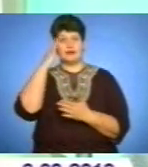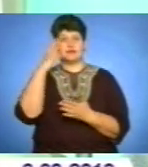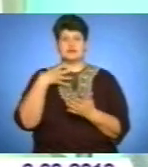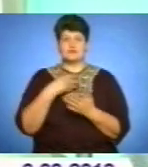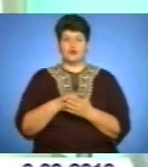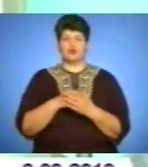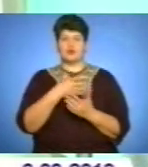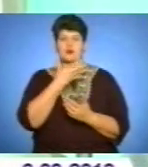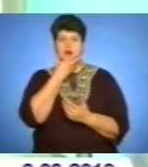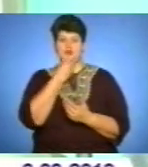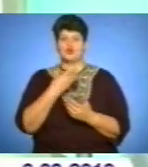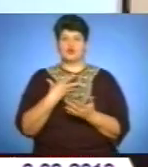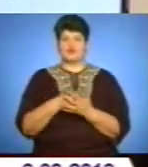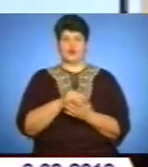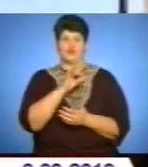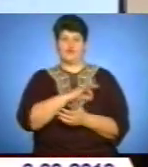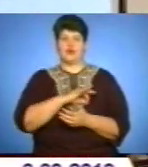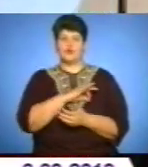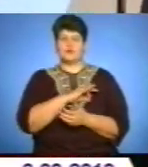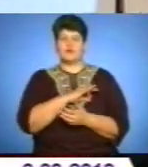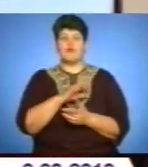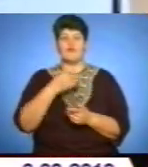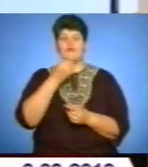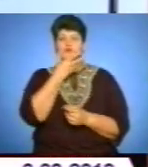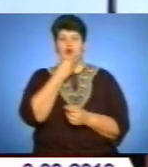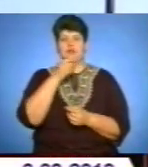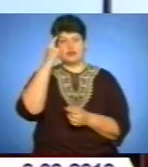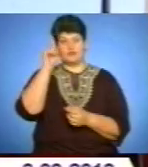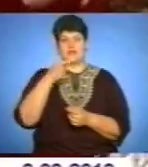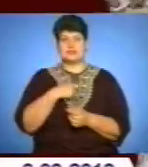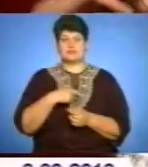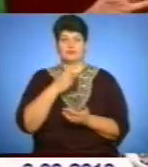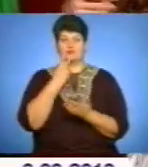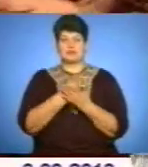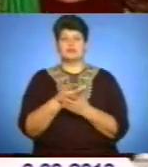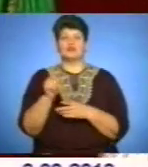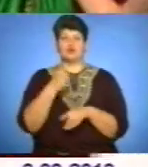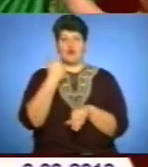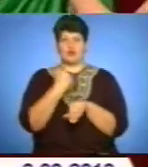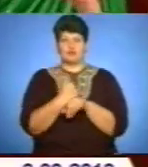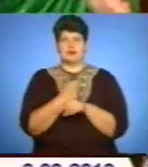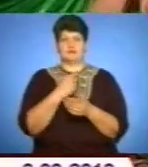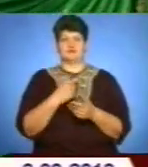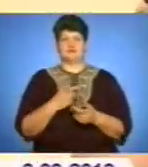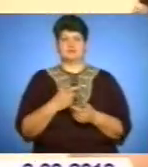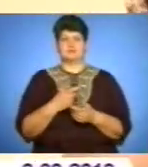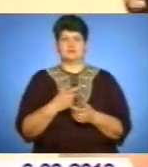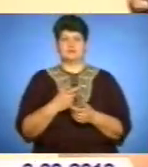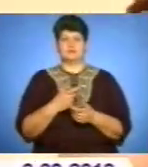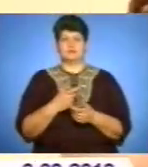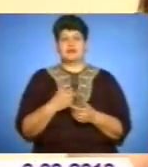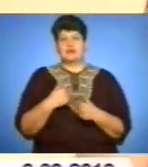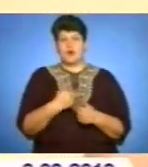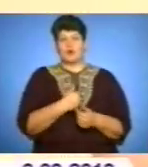свою вихованість, свою чарівність. Врода та вміння себе представити – ось що головне, переконані школярки. Перше, я